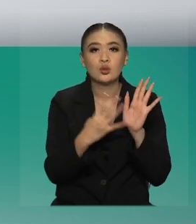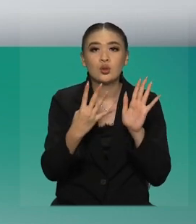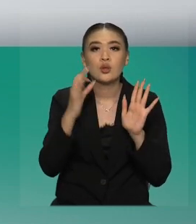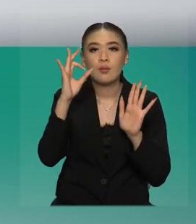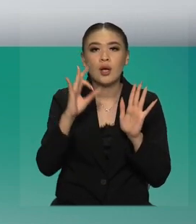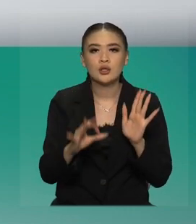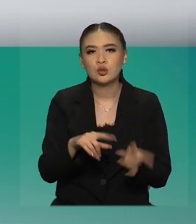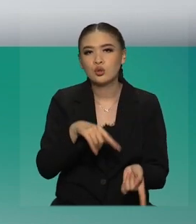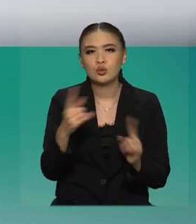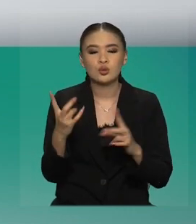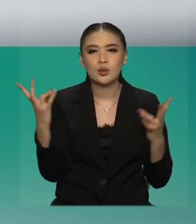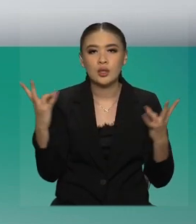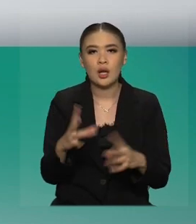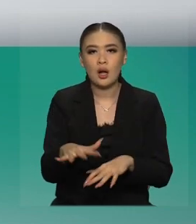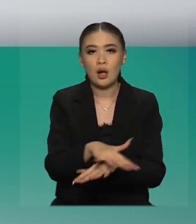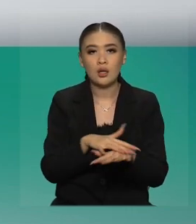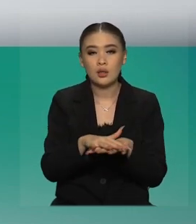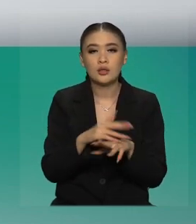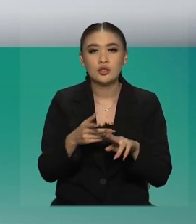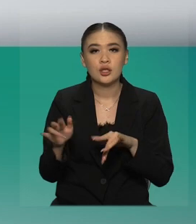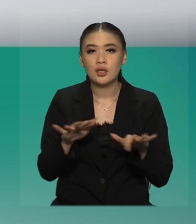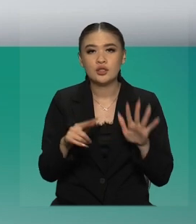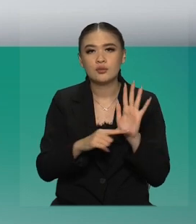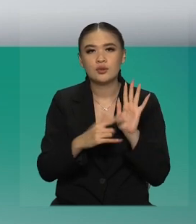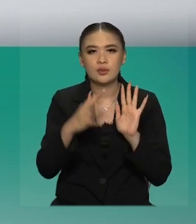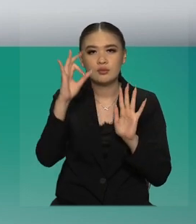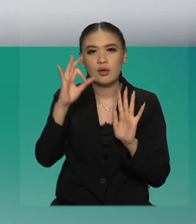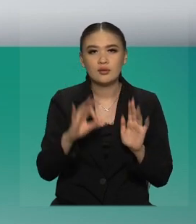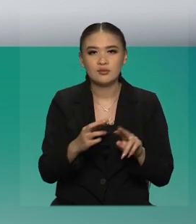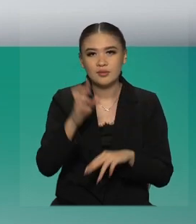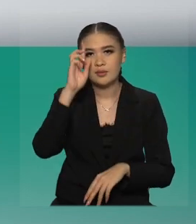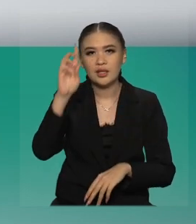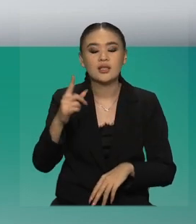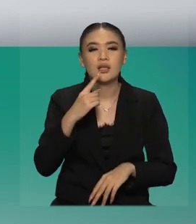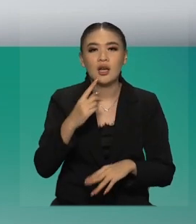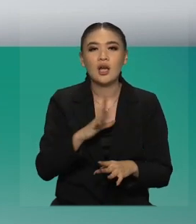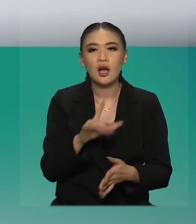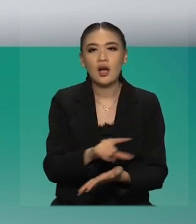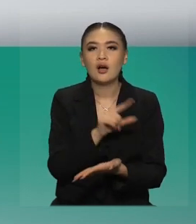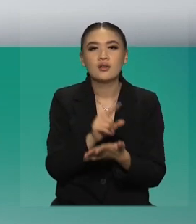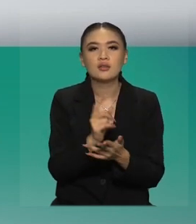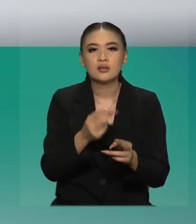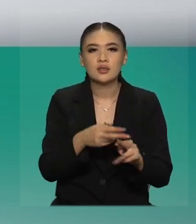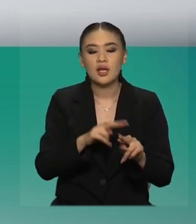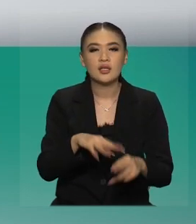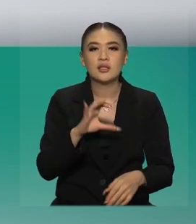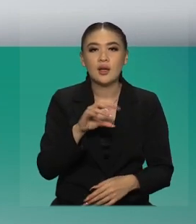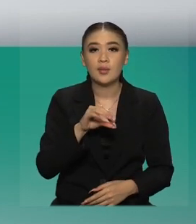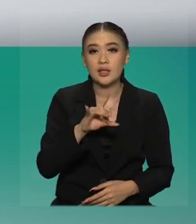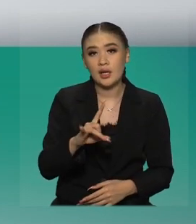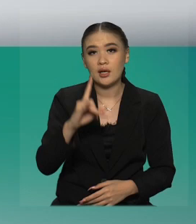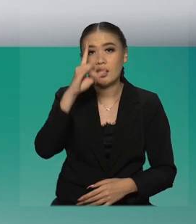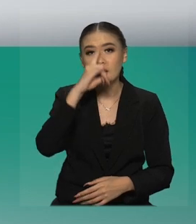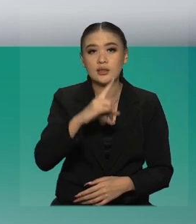94% көшуі керек. Халықаралық шаралар 75% мемлекеттік тілде өтуі тиіс. Сондықтан әдістемелік семинарлар, қазақ